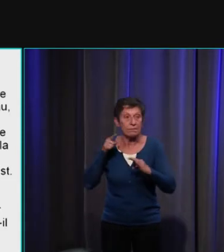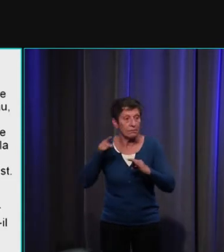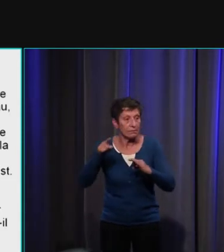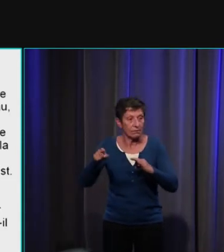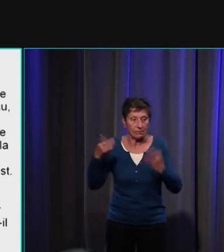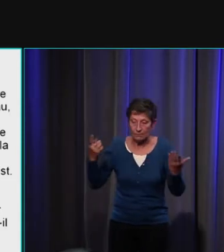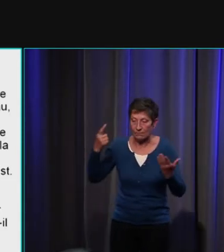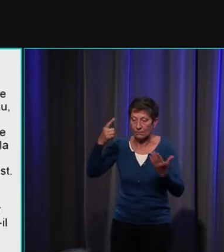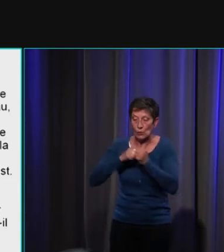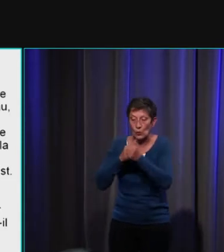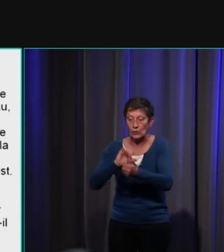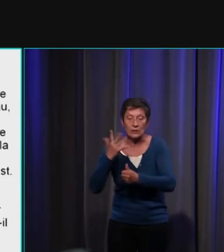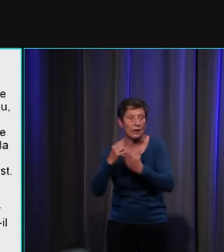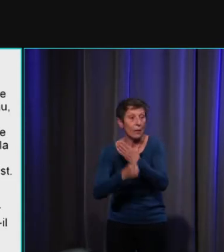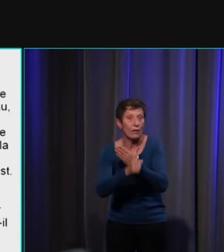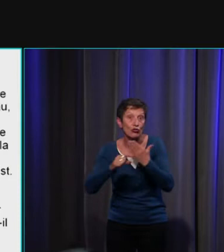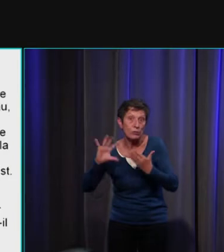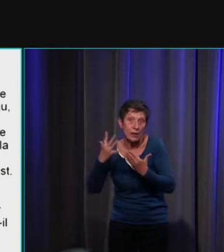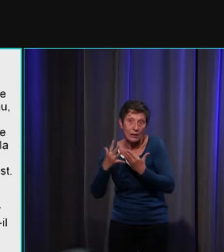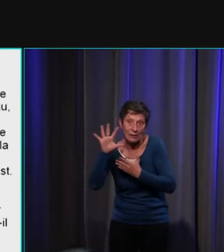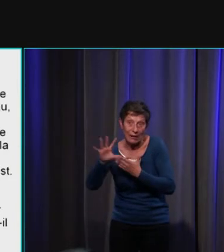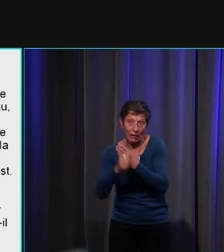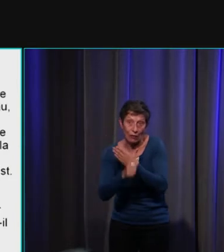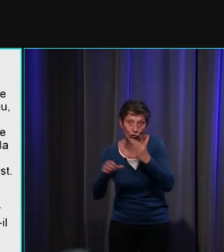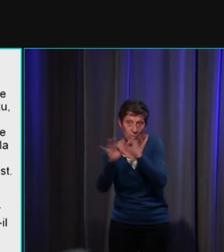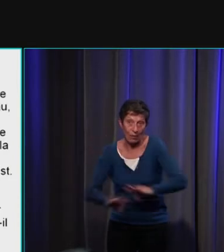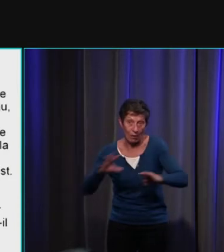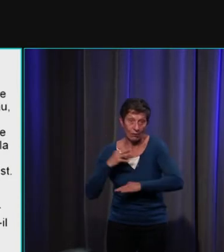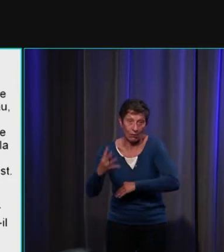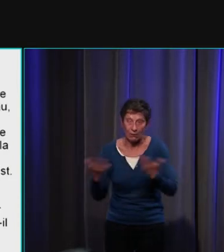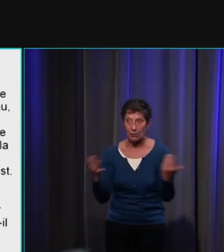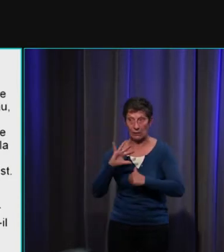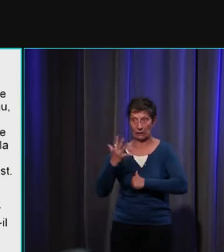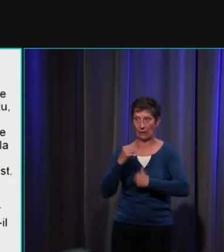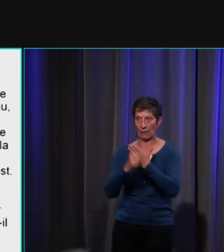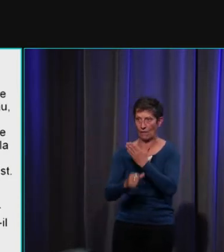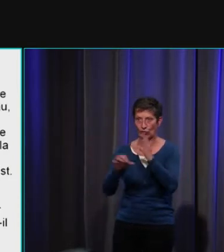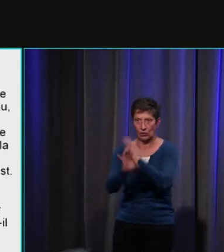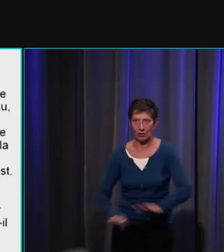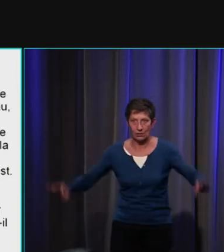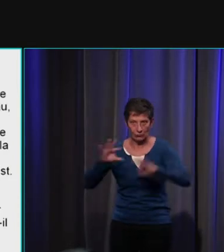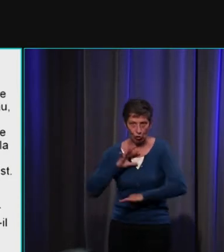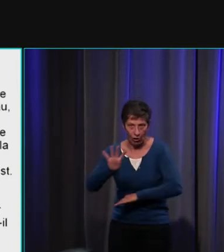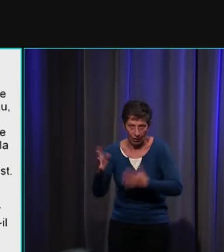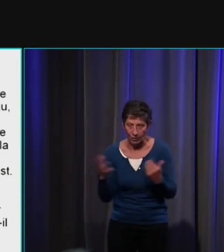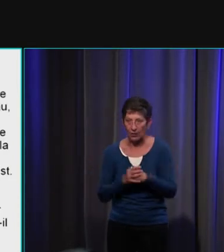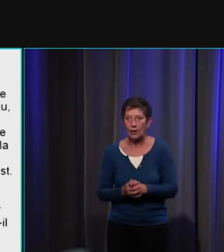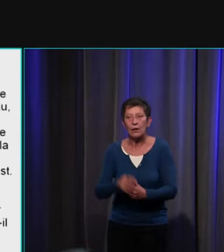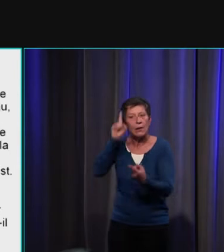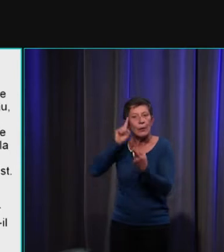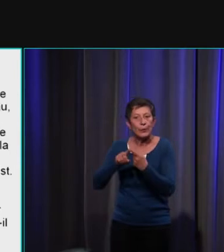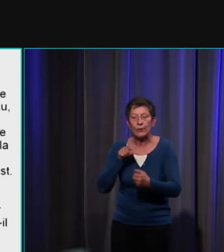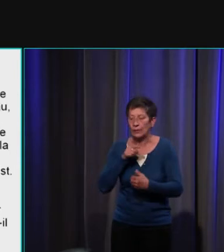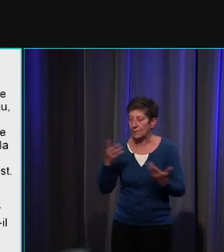évangile bien sûr il n'y a pas cet évangile donc sais c'est quoi cet évangile le cinquième ça n'existe pas il y en a que quatre son but est à coups de